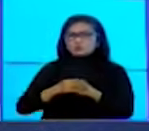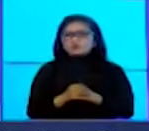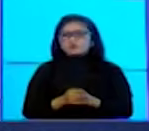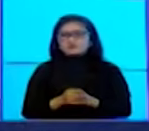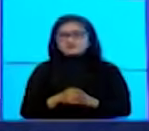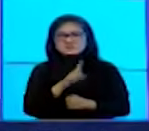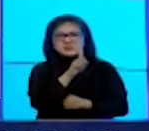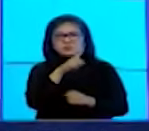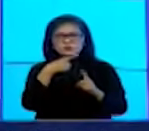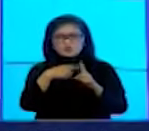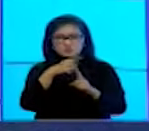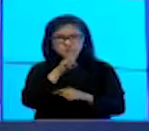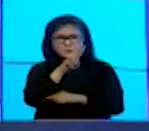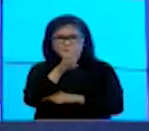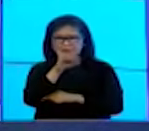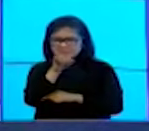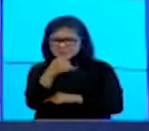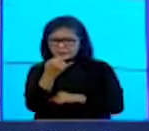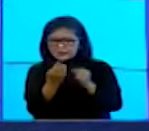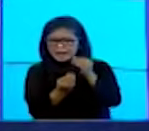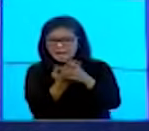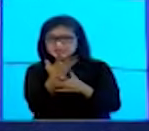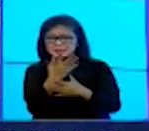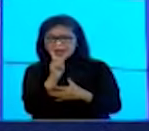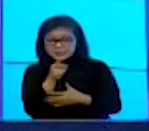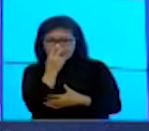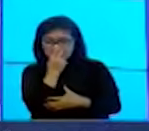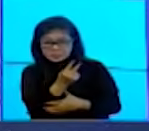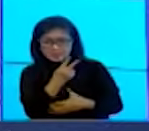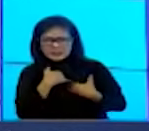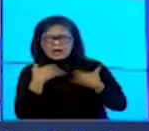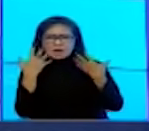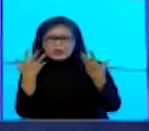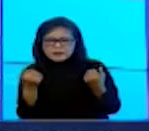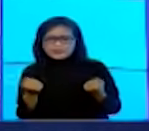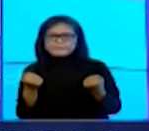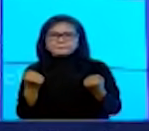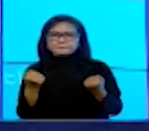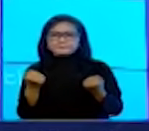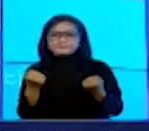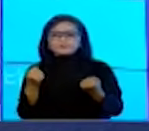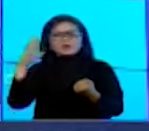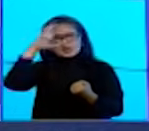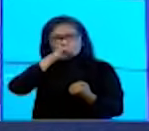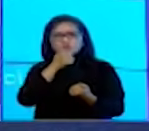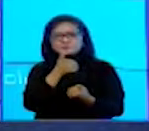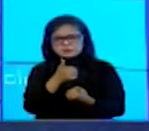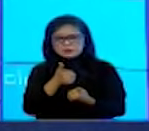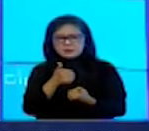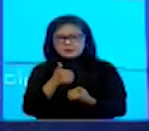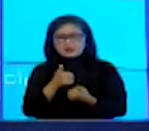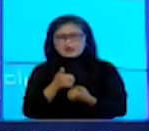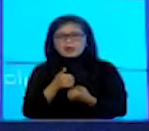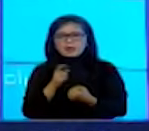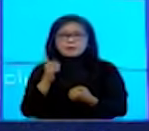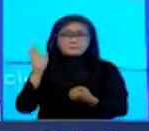1x24 jam, tentu hasil itu diharapkan dapat bisa kita ketahui. Sehingga kemungkinan esok hari